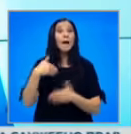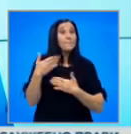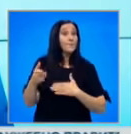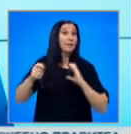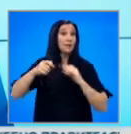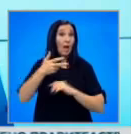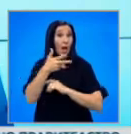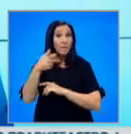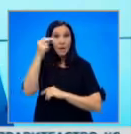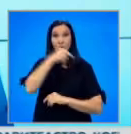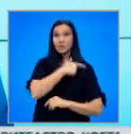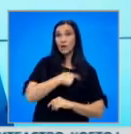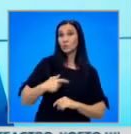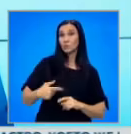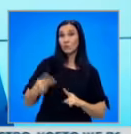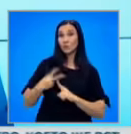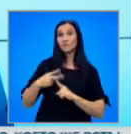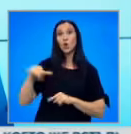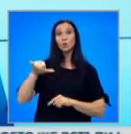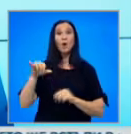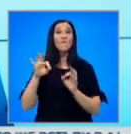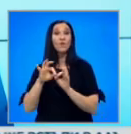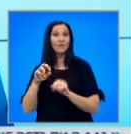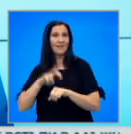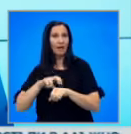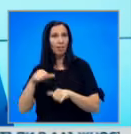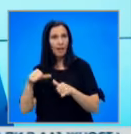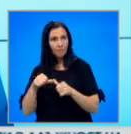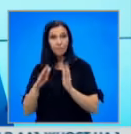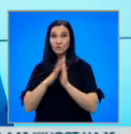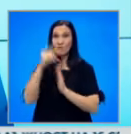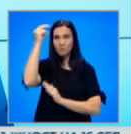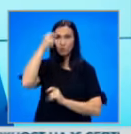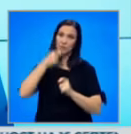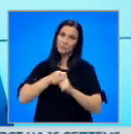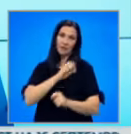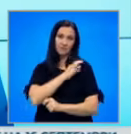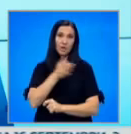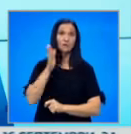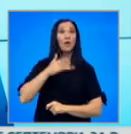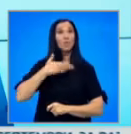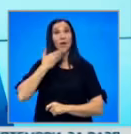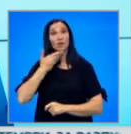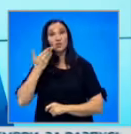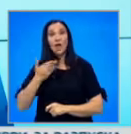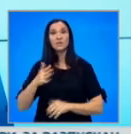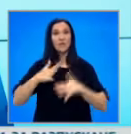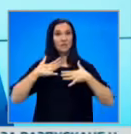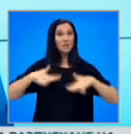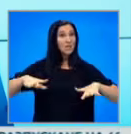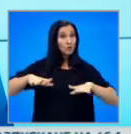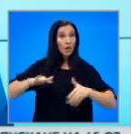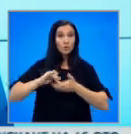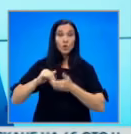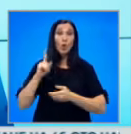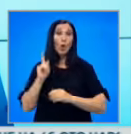Пред камерата на Българската национална телевизия Урсула фон дер Лайен призова българите да се вакцинират. След речта си за състоянието на Съюза, която